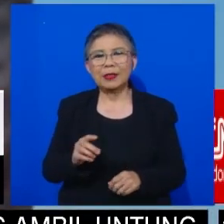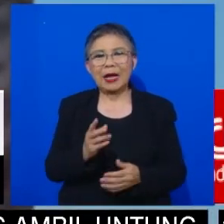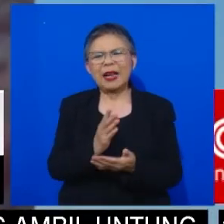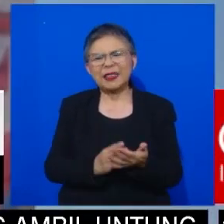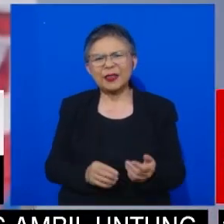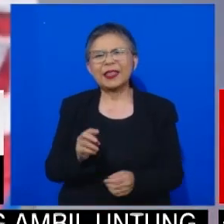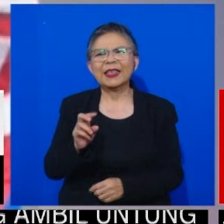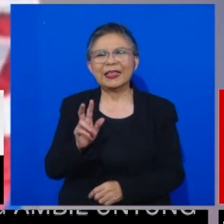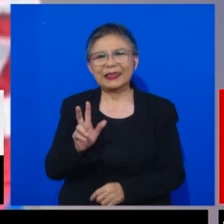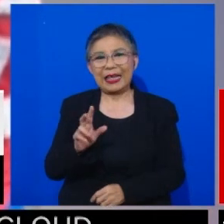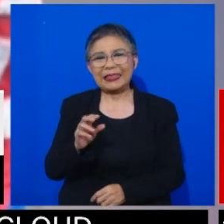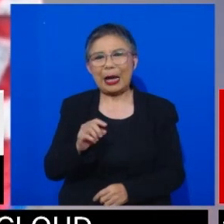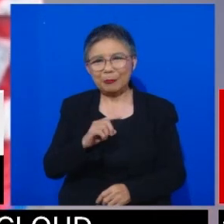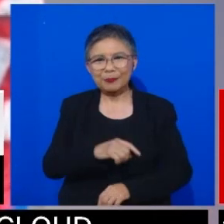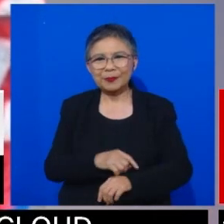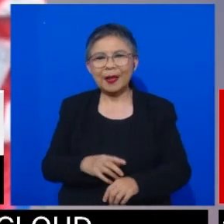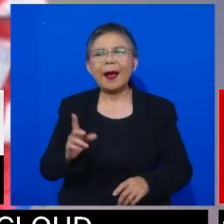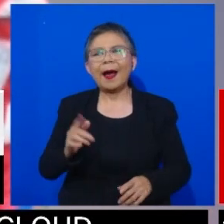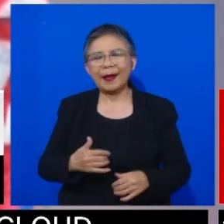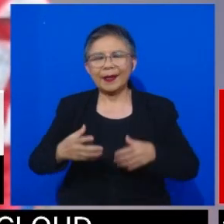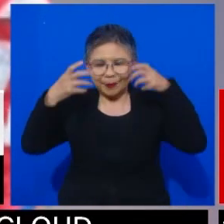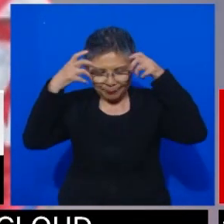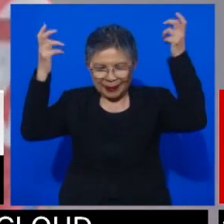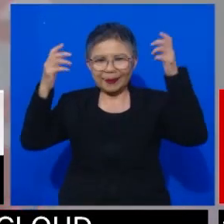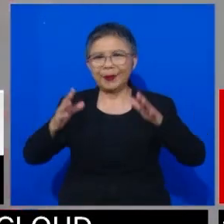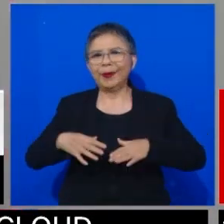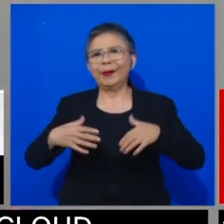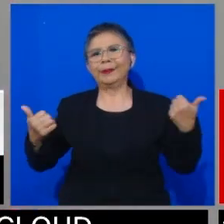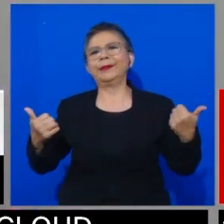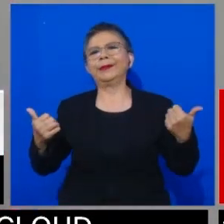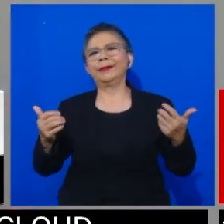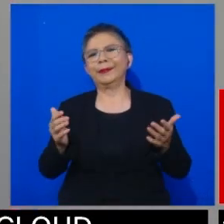kaleng biskuit bisa dilepaskan dari kepala anak ini Indonesia